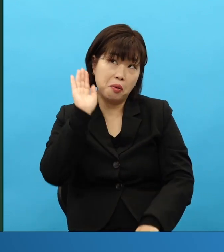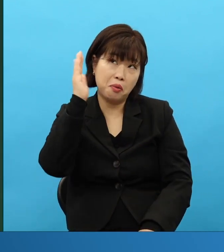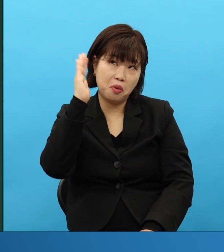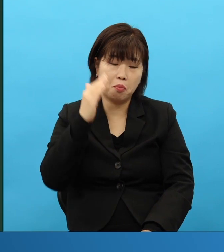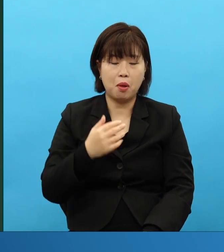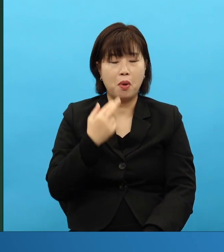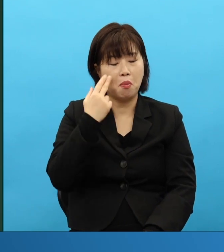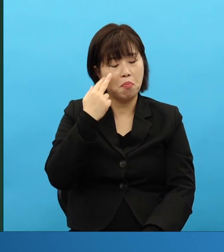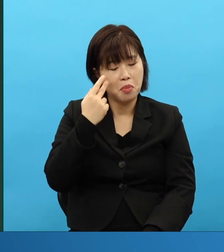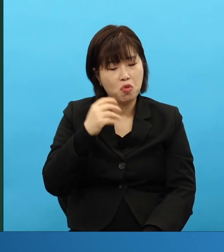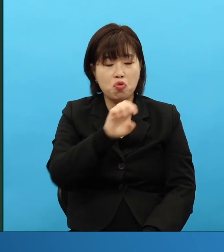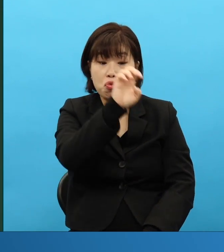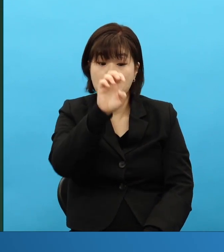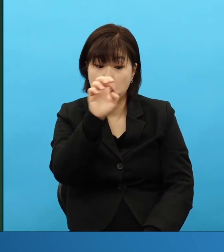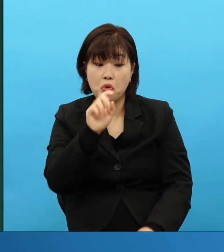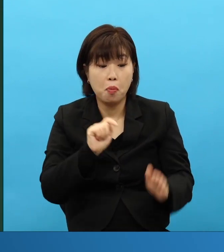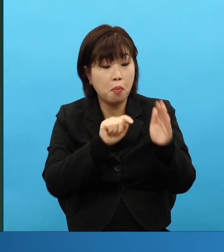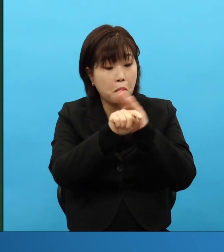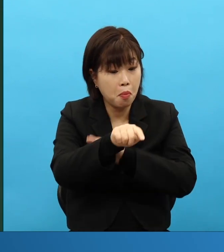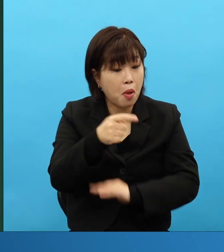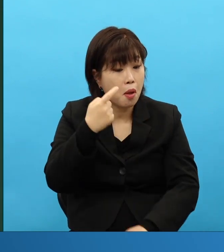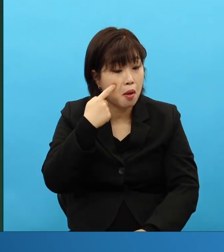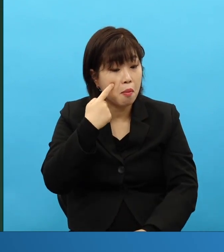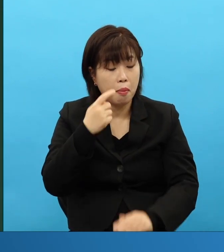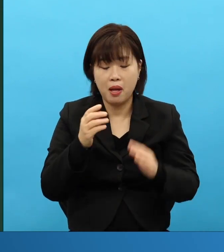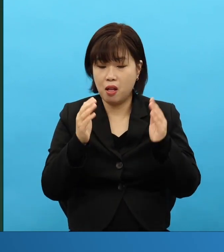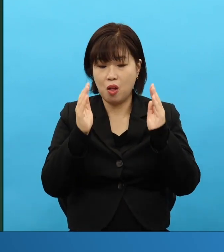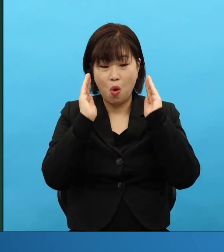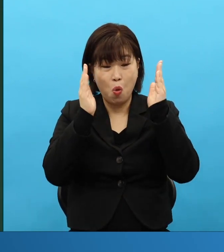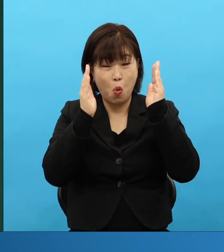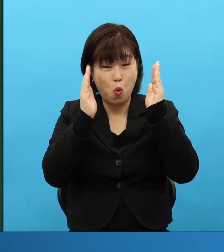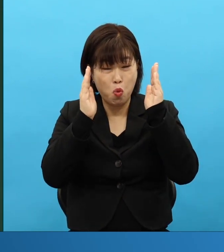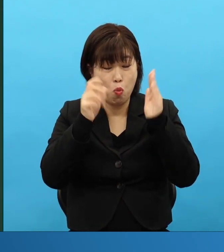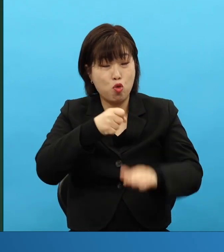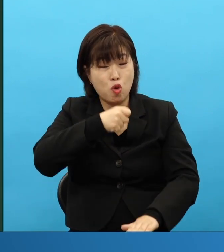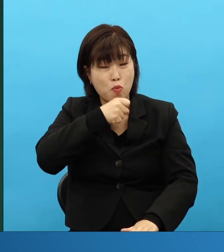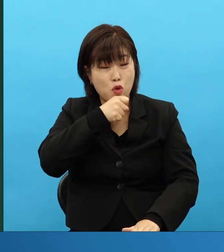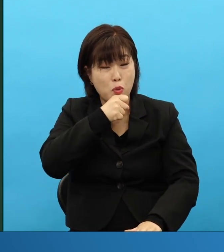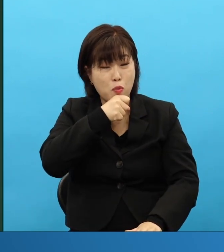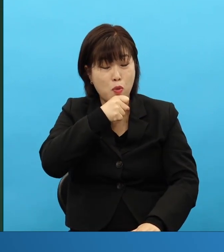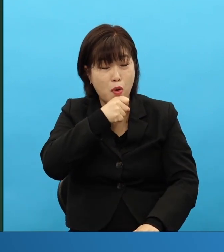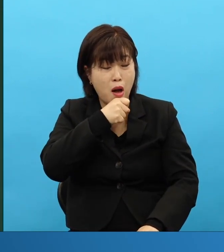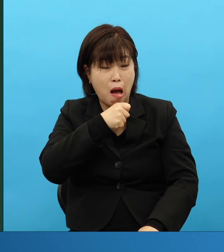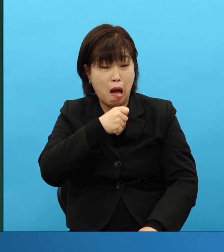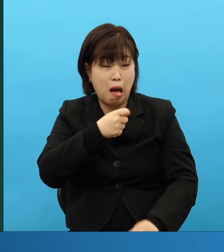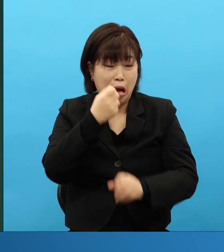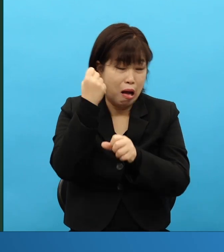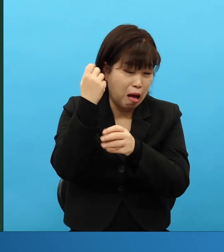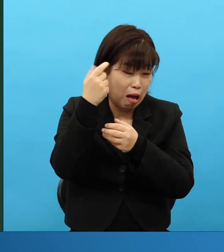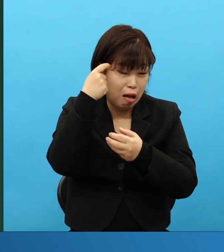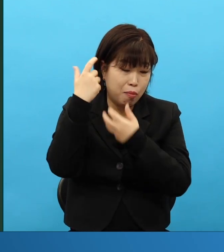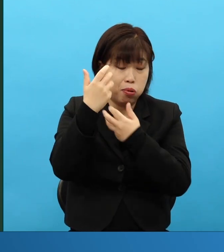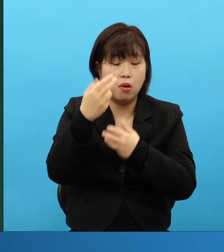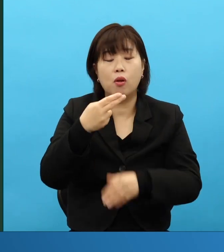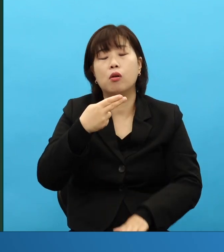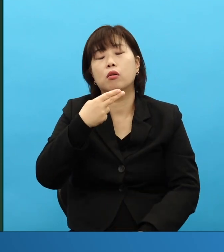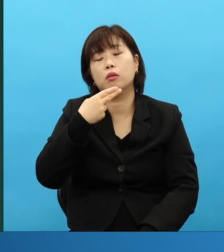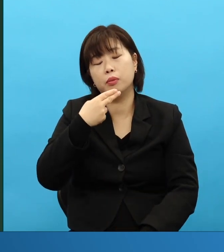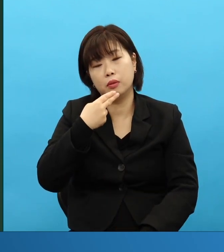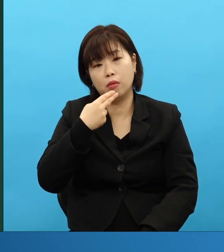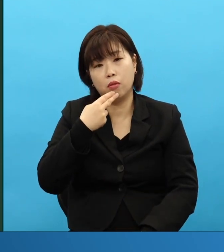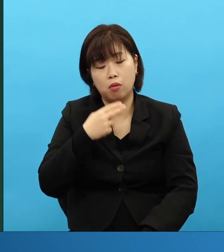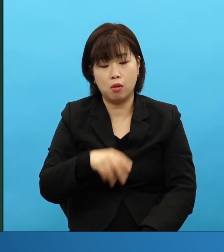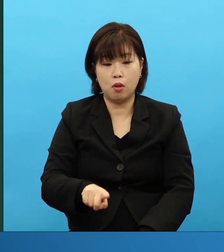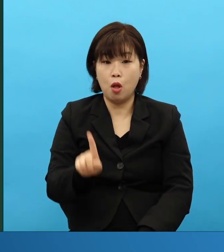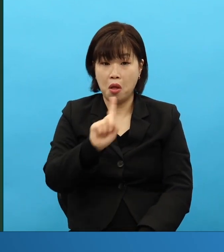well and you're accepted. 한 개만 잘하면 하버드에서 와. That you do one thing well and they'll accept you in Harvard 그게 University. 맞잖아요. And that's right. 그럼